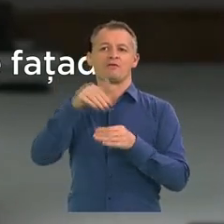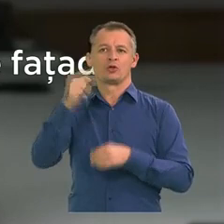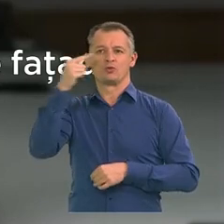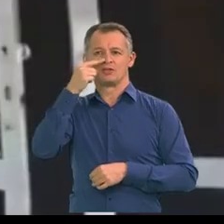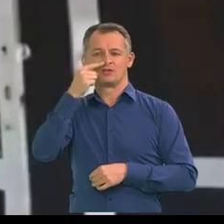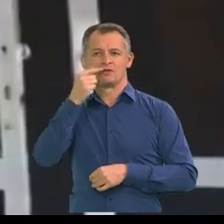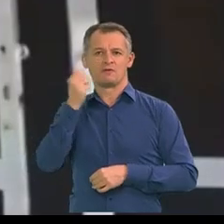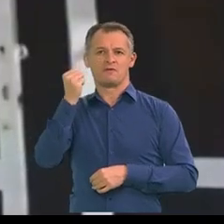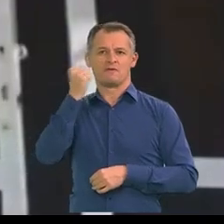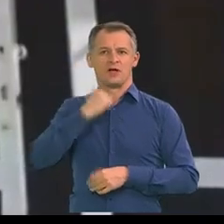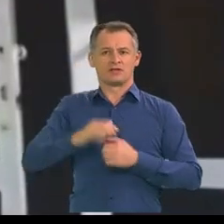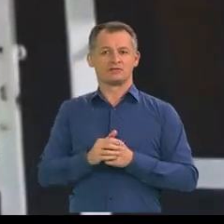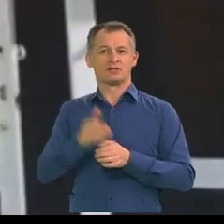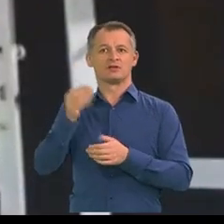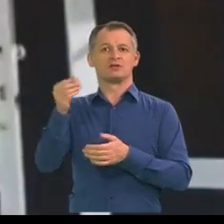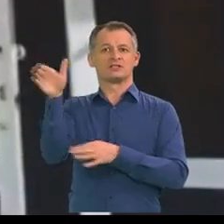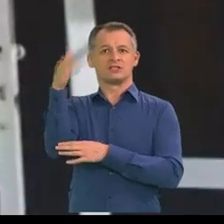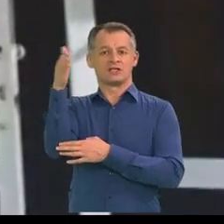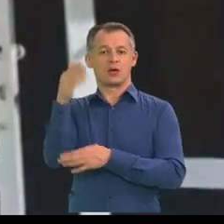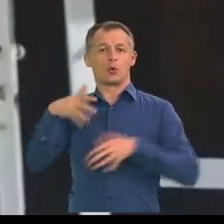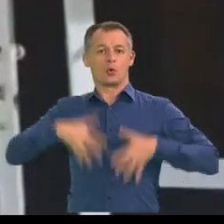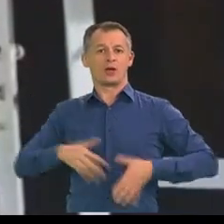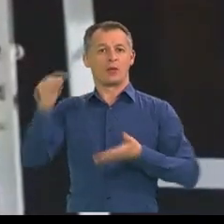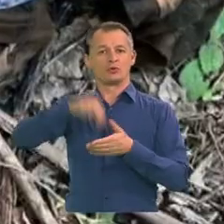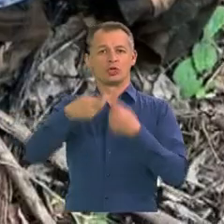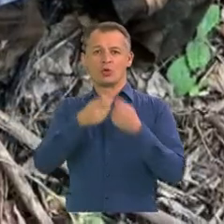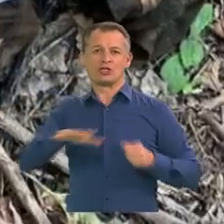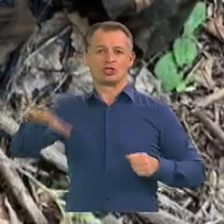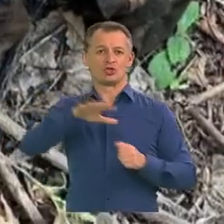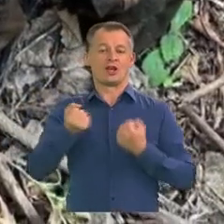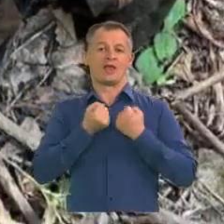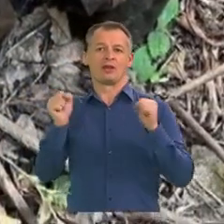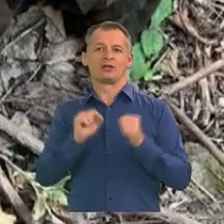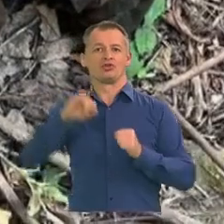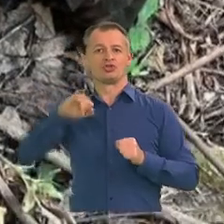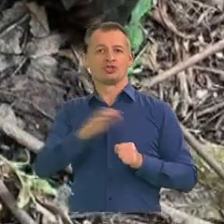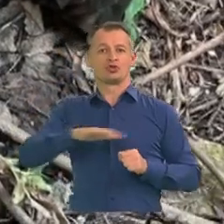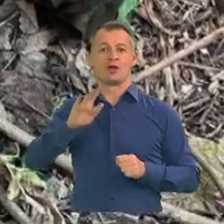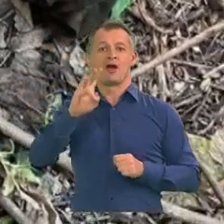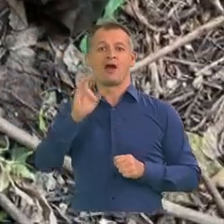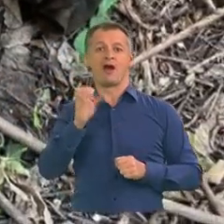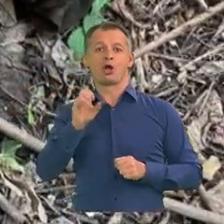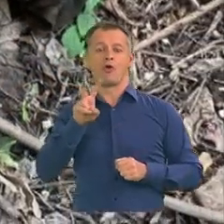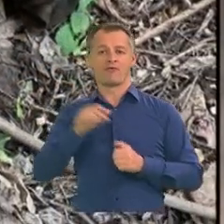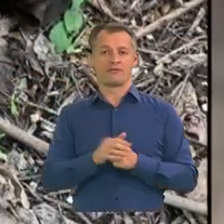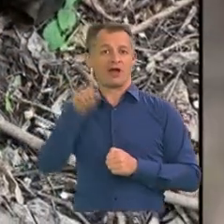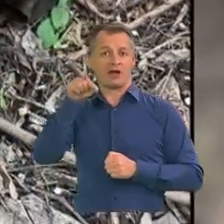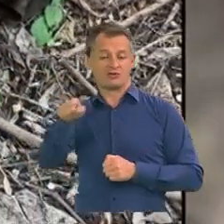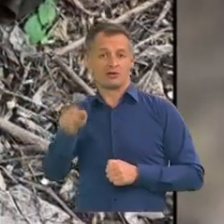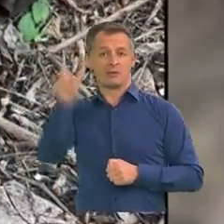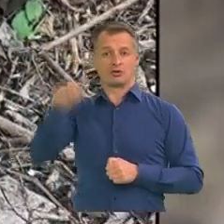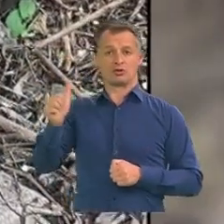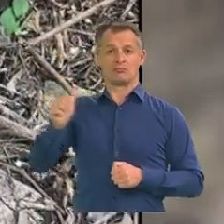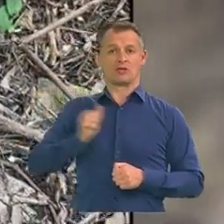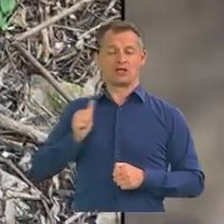тиждень. Stegul Ucrainei a fost arborat în toate zonele eliberate, inclusiv în regiunea Harkov. Într-un sat de aici, militarii ucraineni au